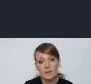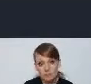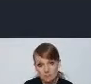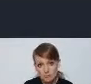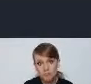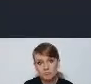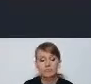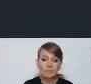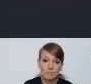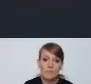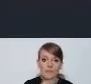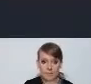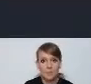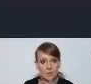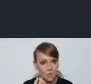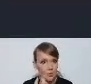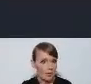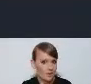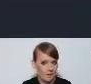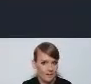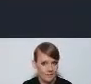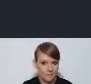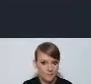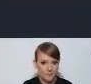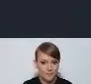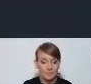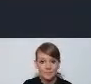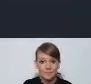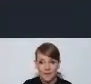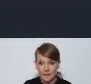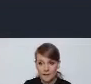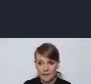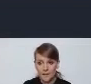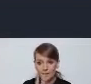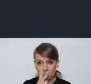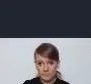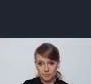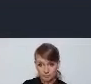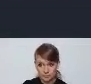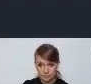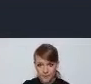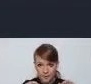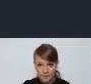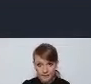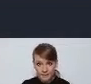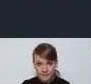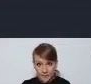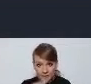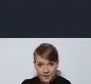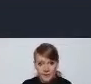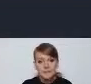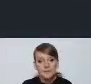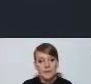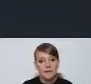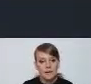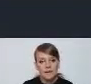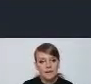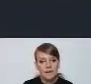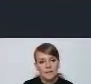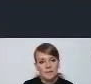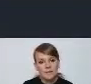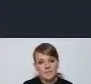no to tam trochę tego jest. Ten rynek się zmienia. Więcej w tej chwili pojawia się w rewitalizacji, a pojawia